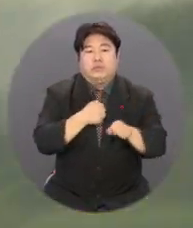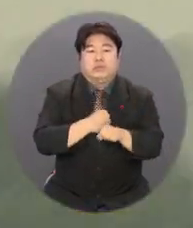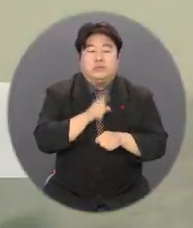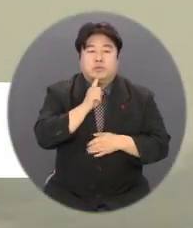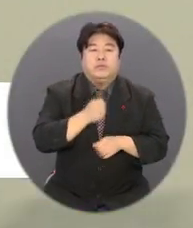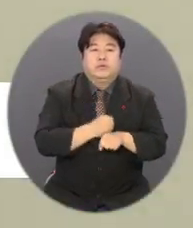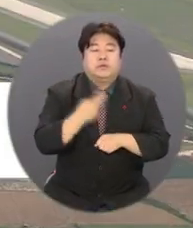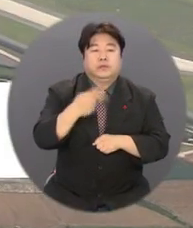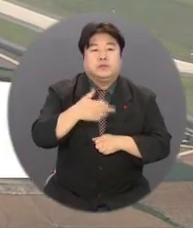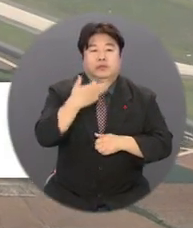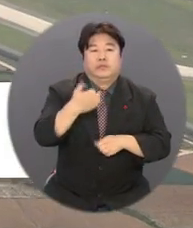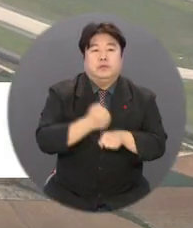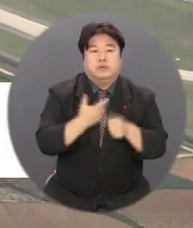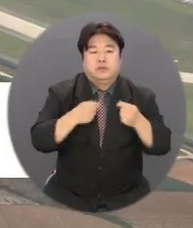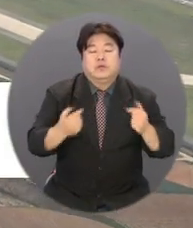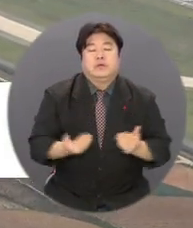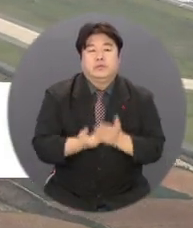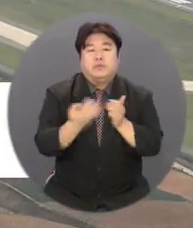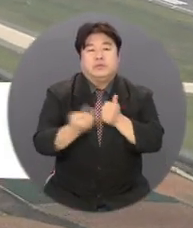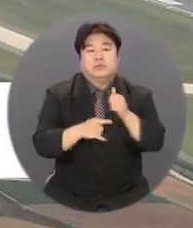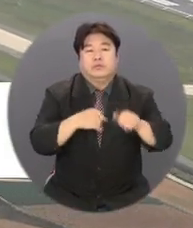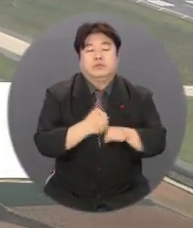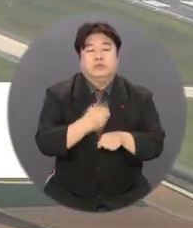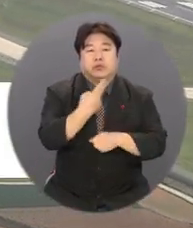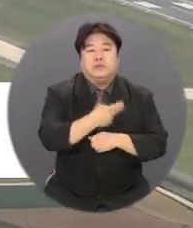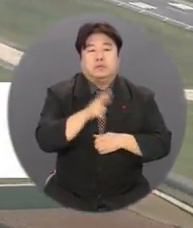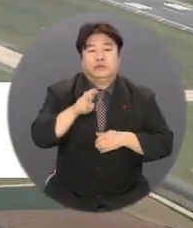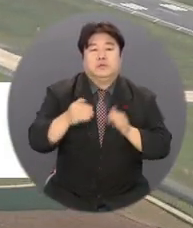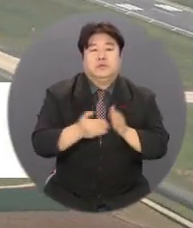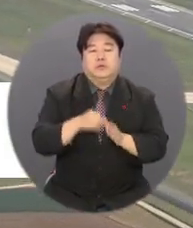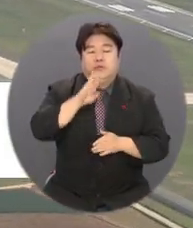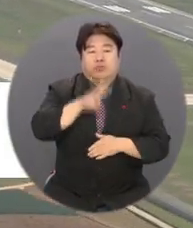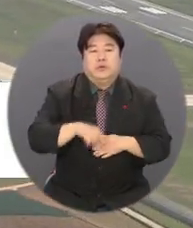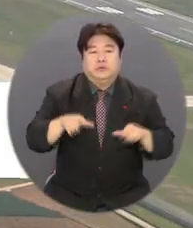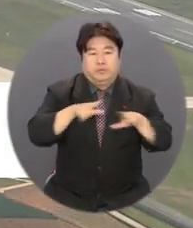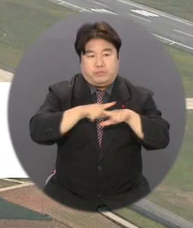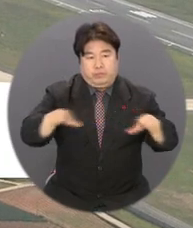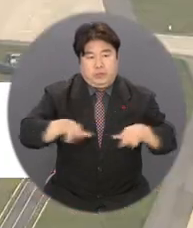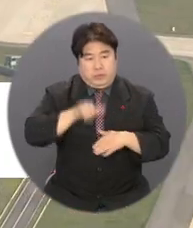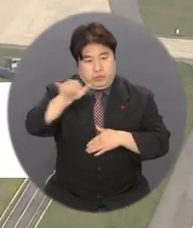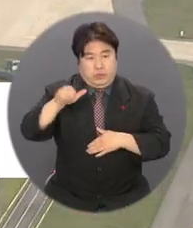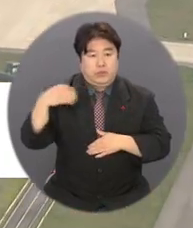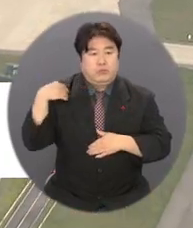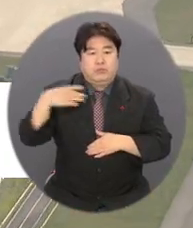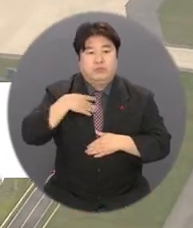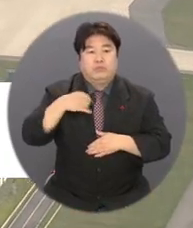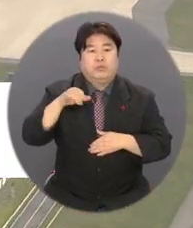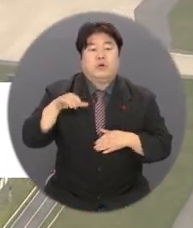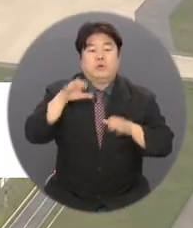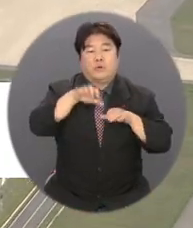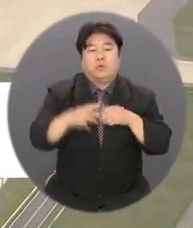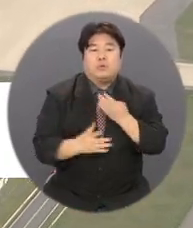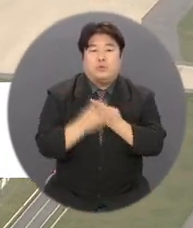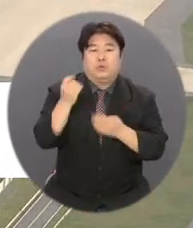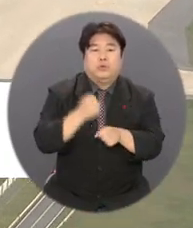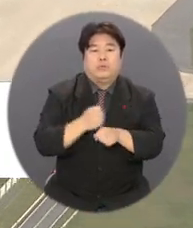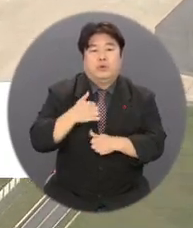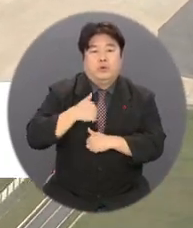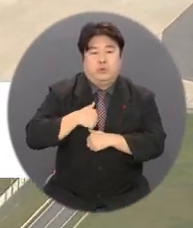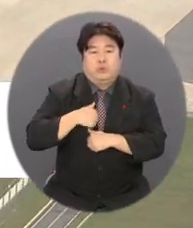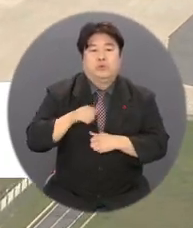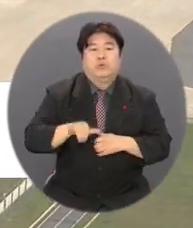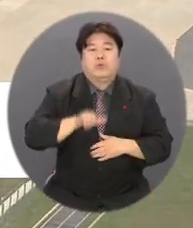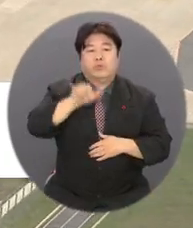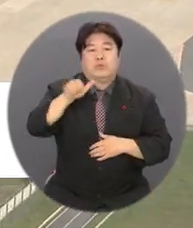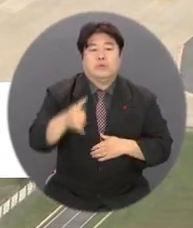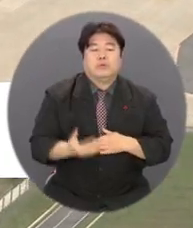상생 발전 이에서 2021년까지 광주 민간공항을 무안공항으로 통합하고 군공항도 조기에 이전되도록